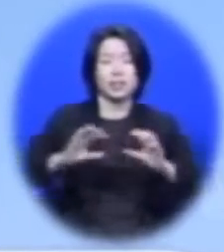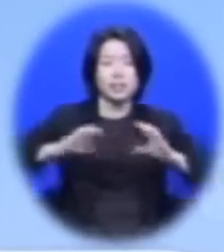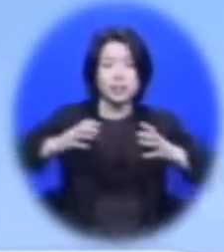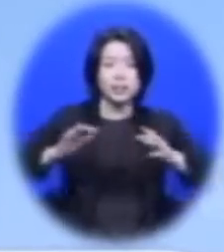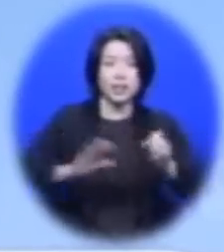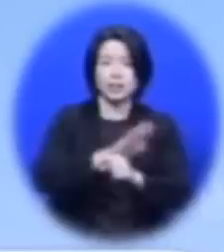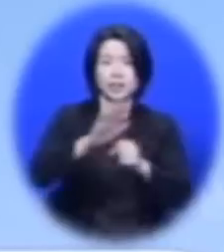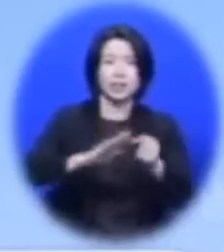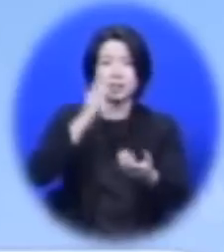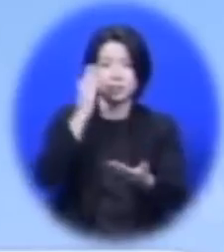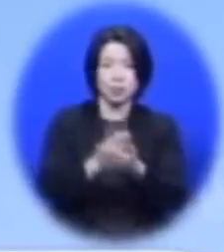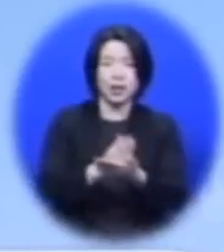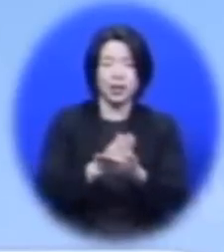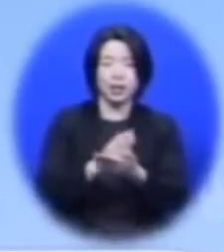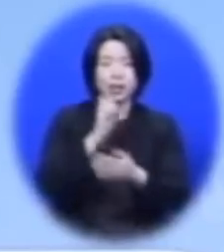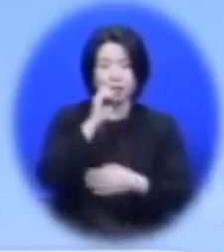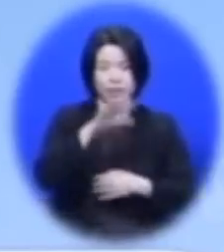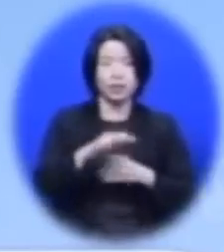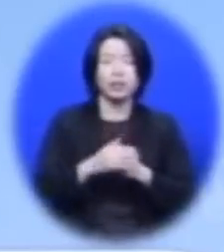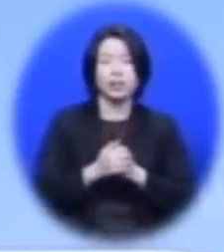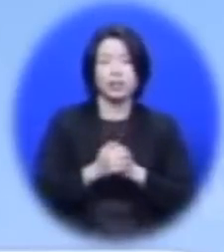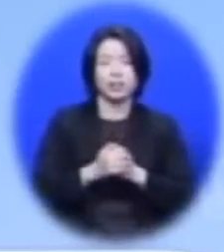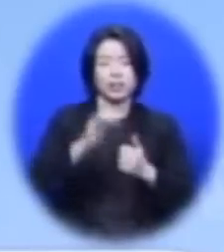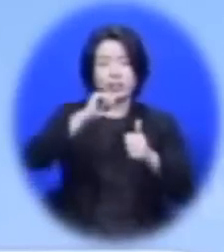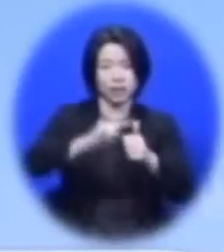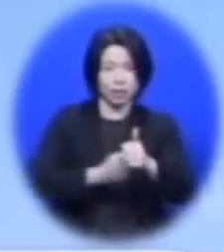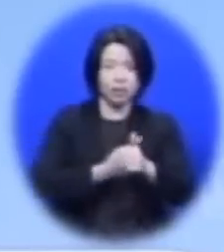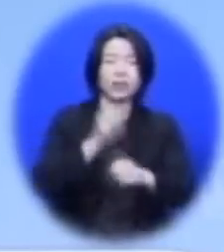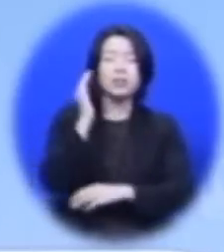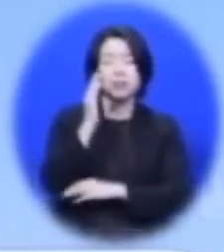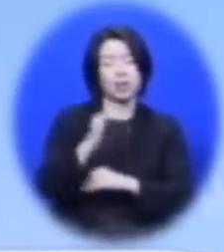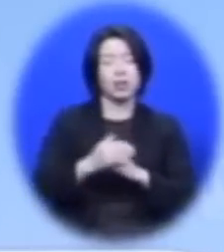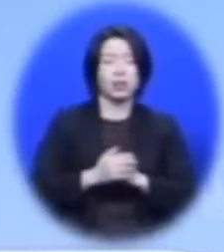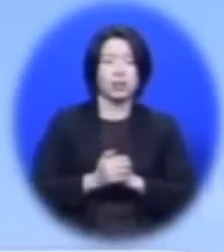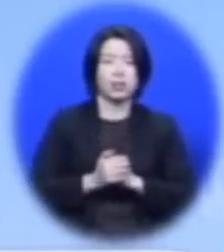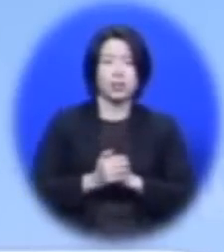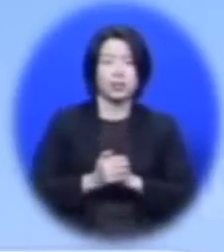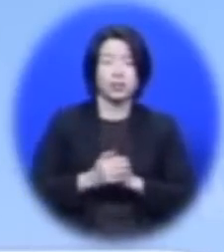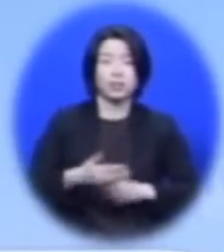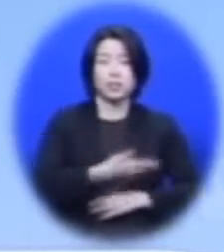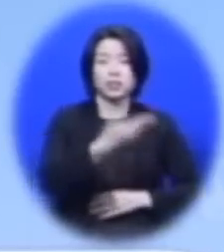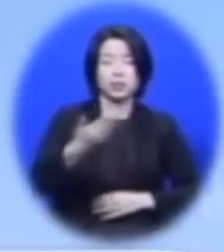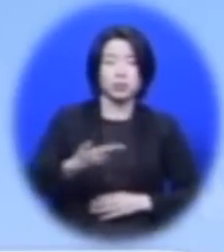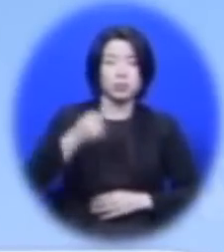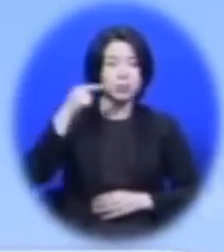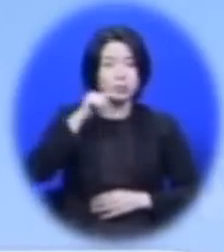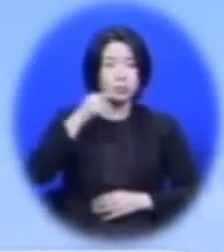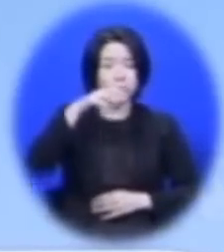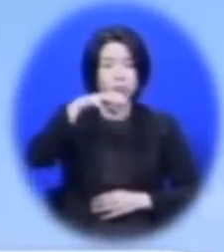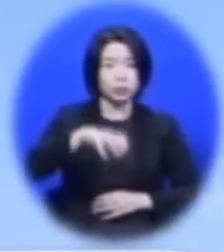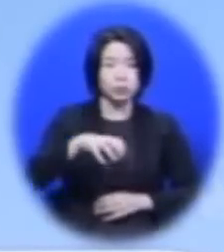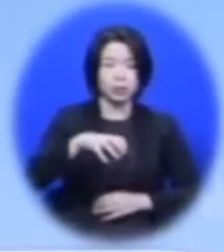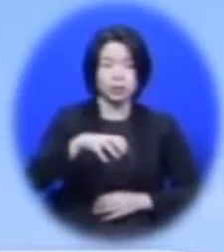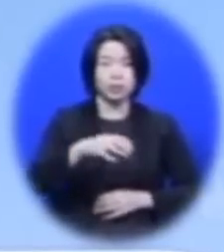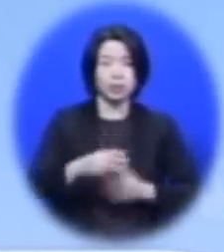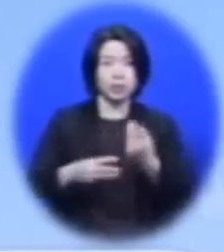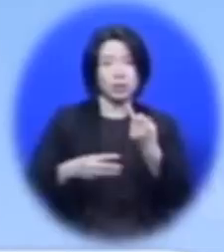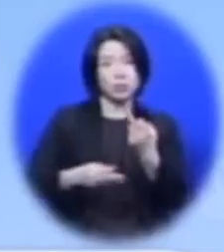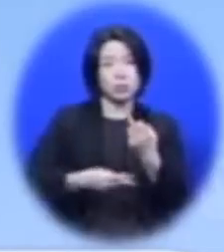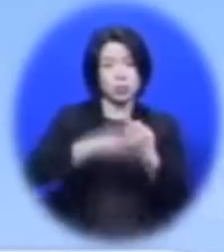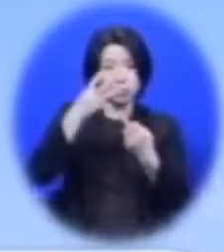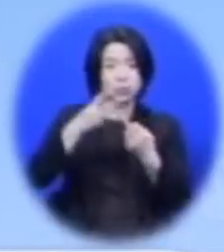세상을 사랑하지 마라. 당연한 이야기죠. 여러분, 소돔과 고모라에 있던 롯이